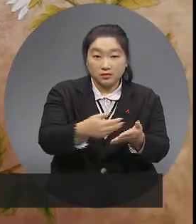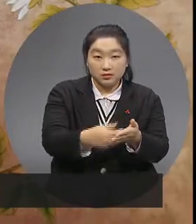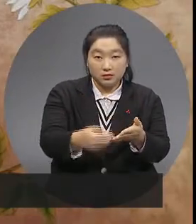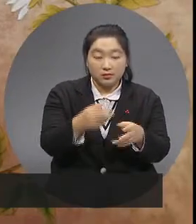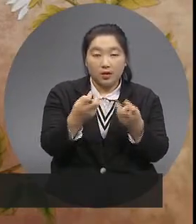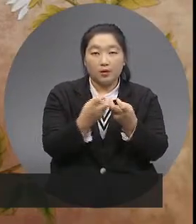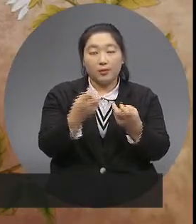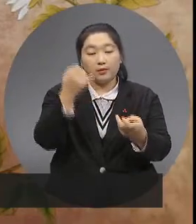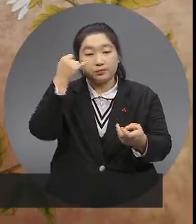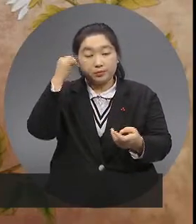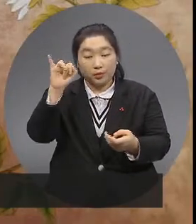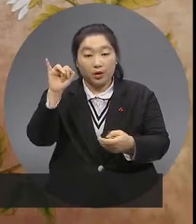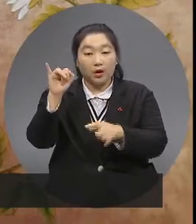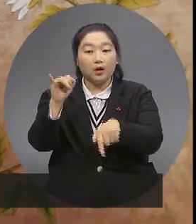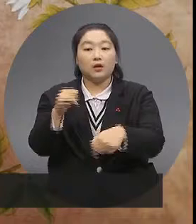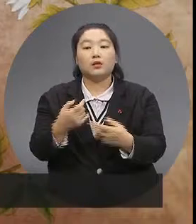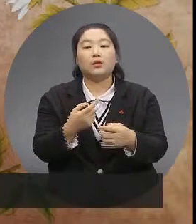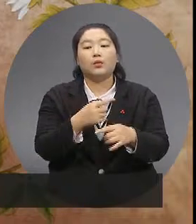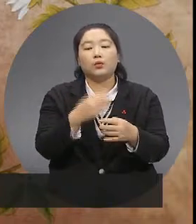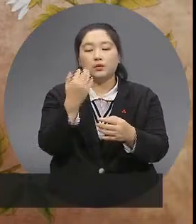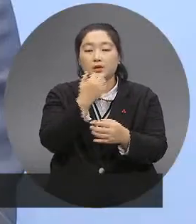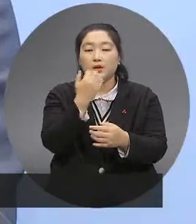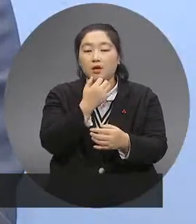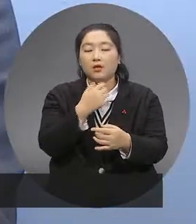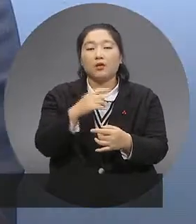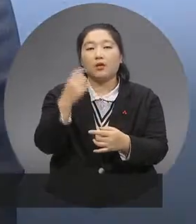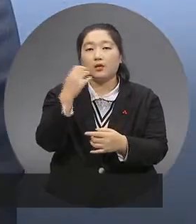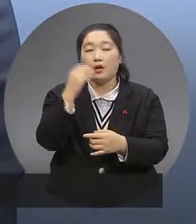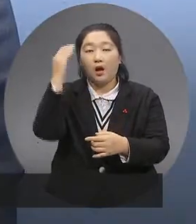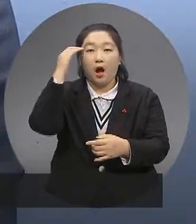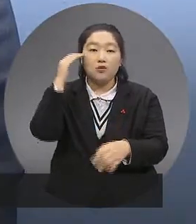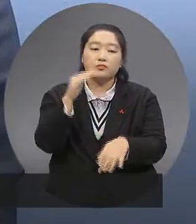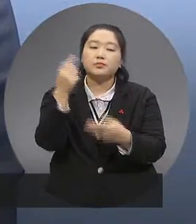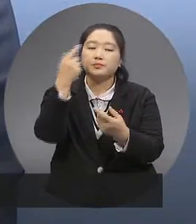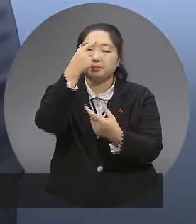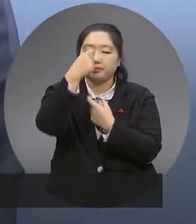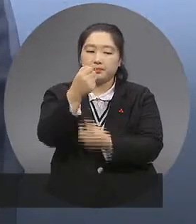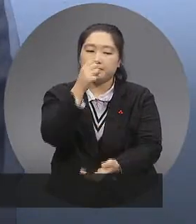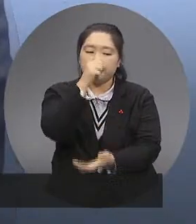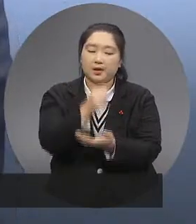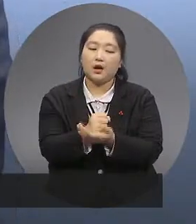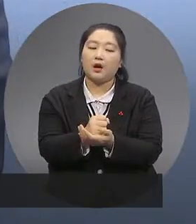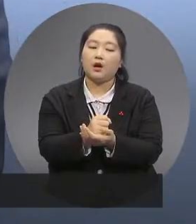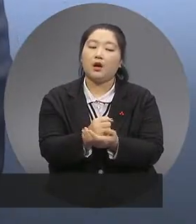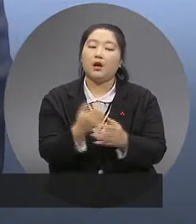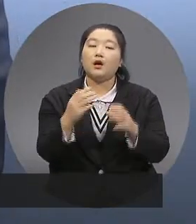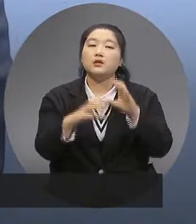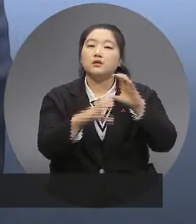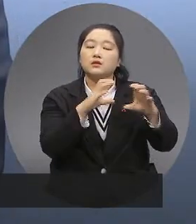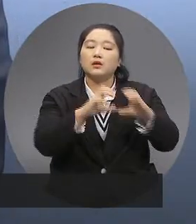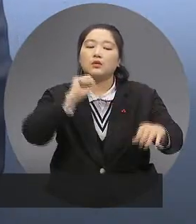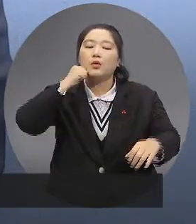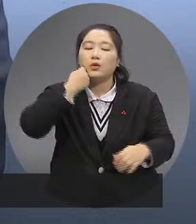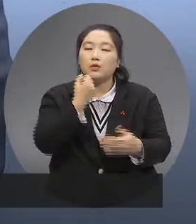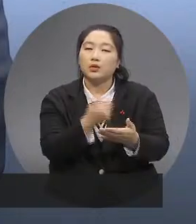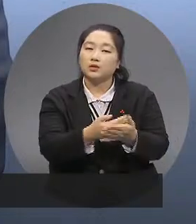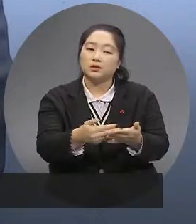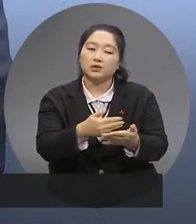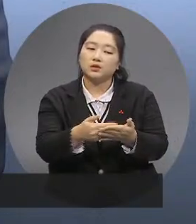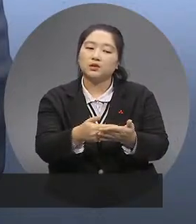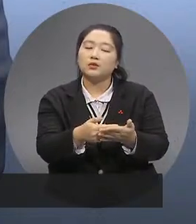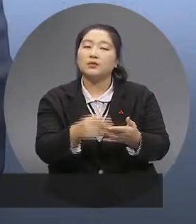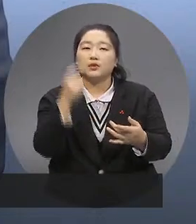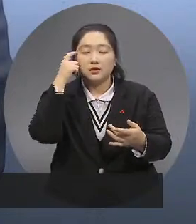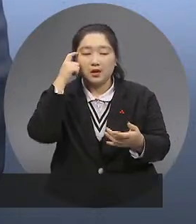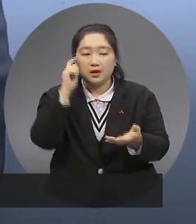색채가 동양적이라는 평가를 받습니다. 의사소통이 힘들어서 가지고 제 그림으로 내 생각을 표출할